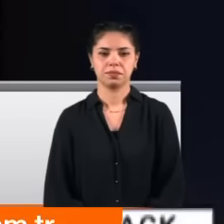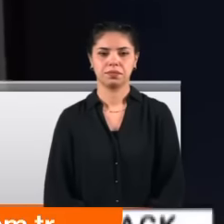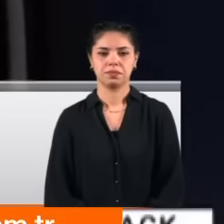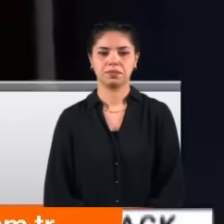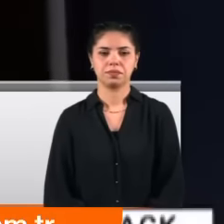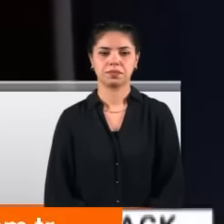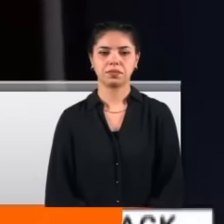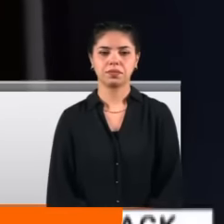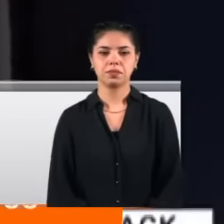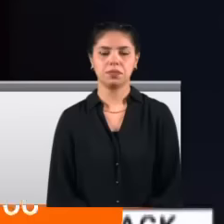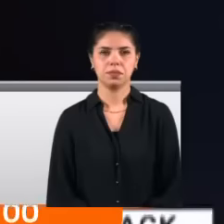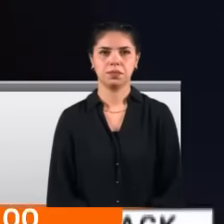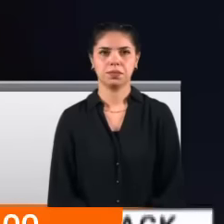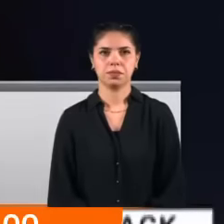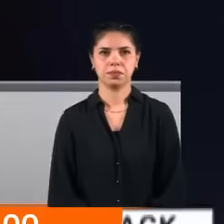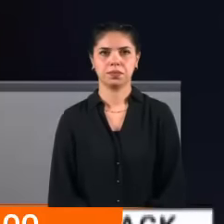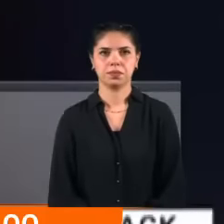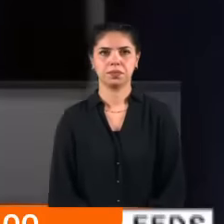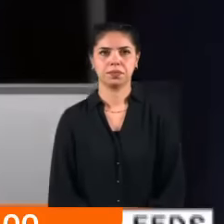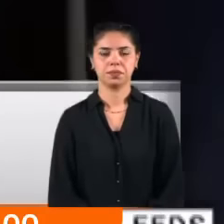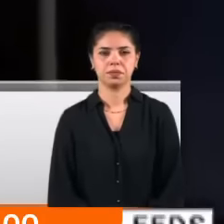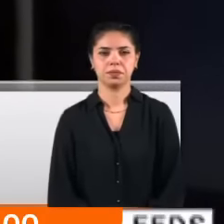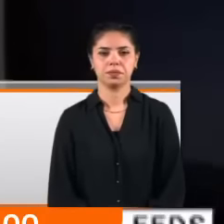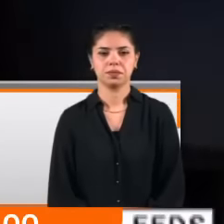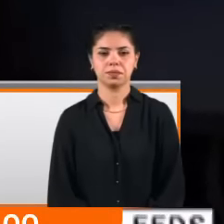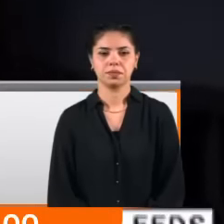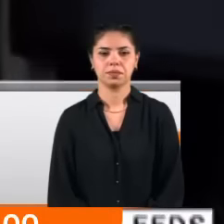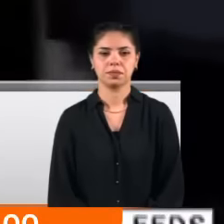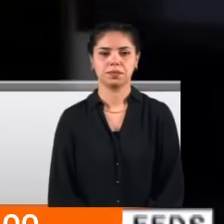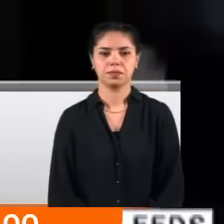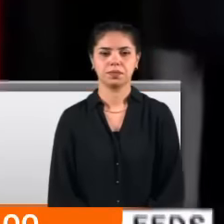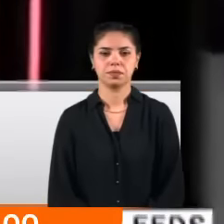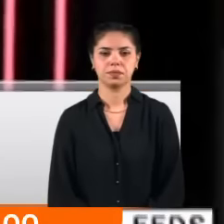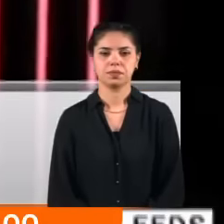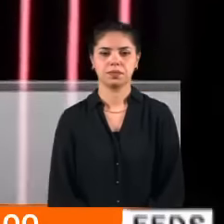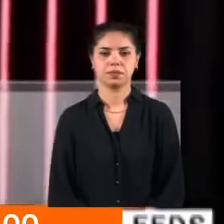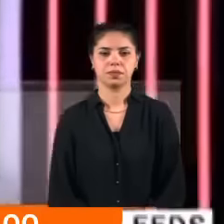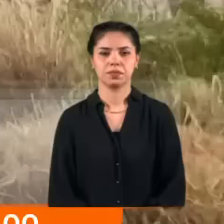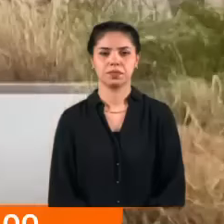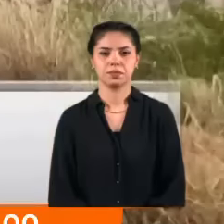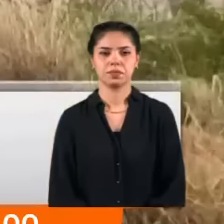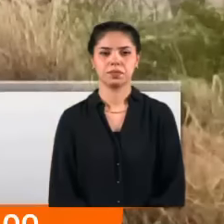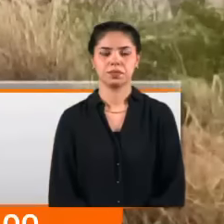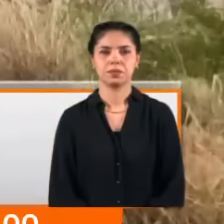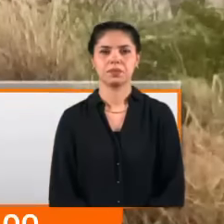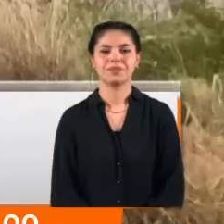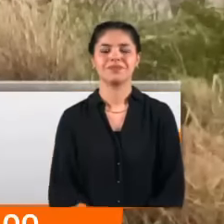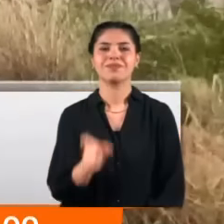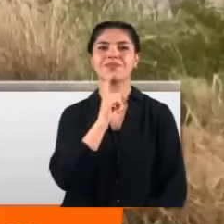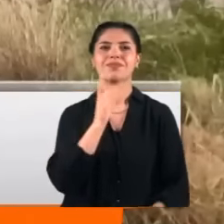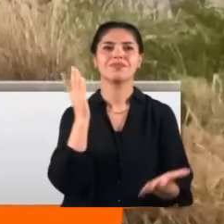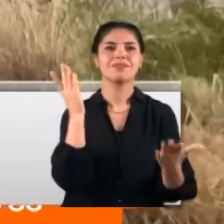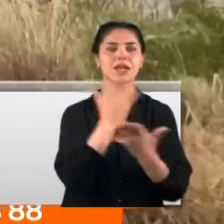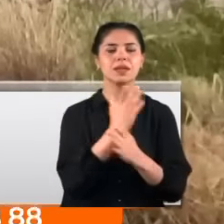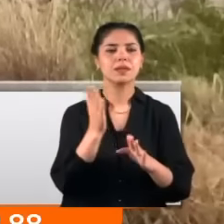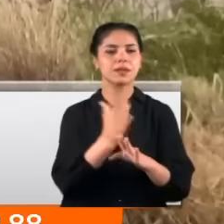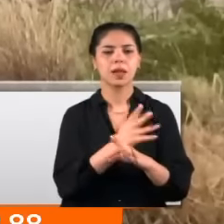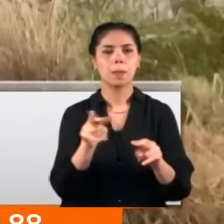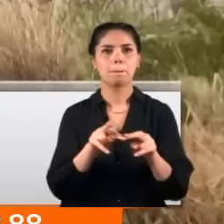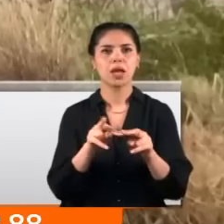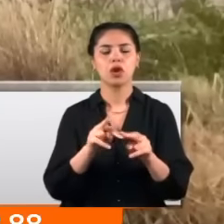kullanıcılar ve şirketler bu kesintiden etkilendi. Eğer stüdyoya bakarsak işte böyle görünüyor. Hatanın kaynağı Microsoft'a